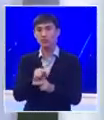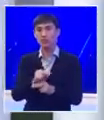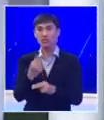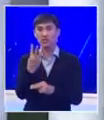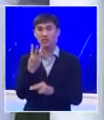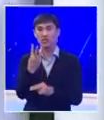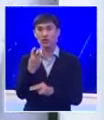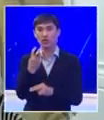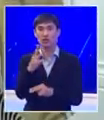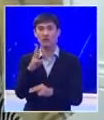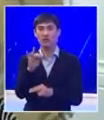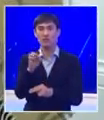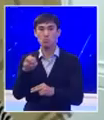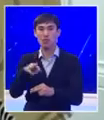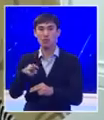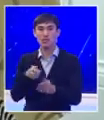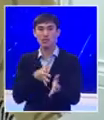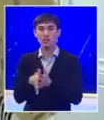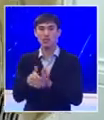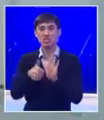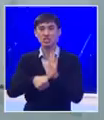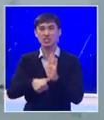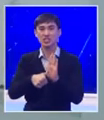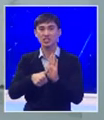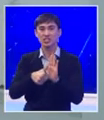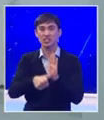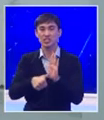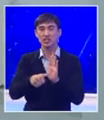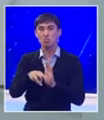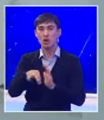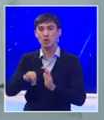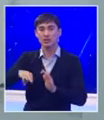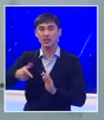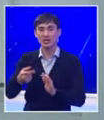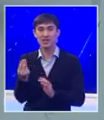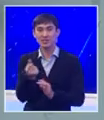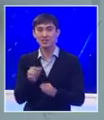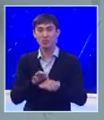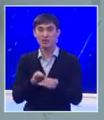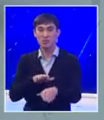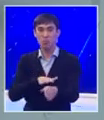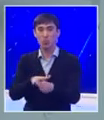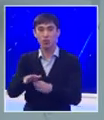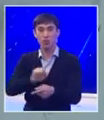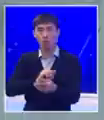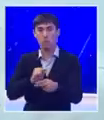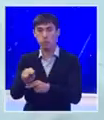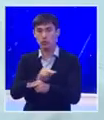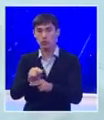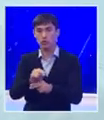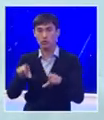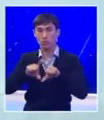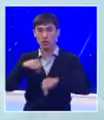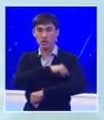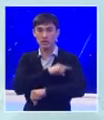300 квадратных метров было затрачено свыше 60 миллионов тенге на эти средства проведена полная модернизация амбулатории в том